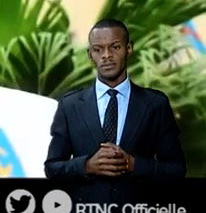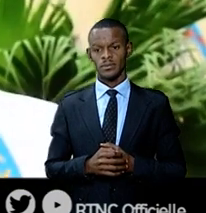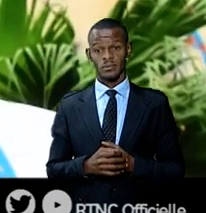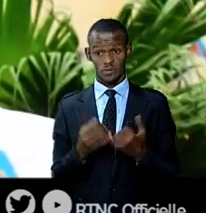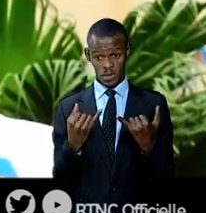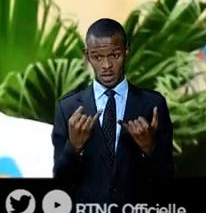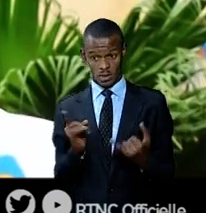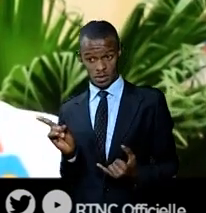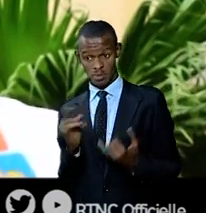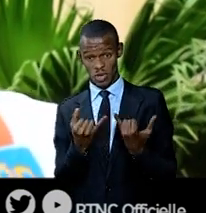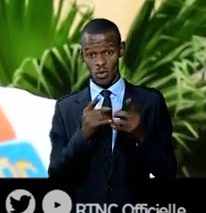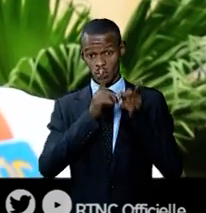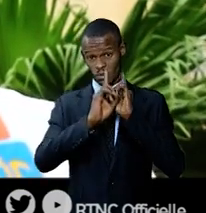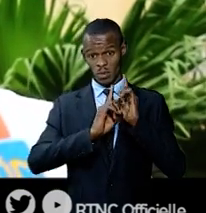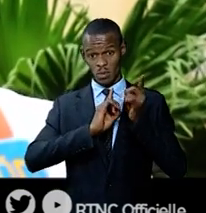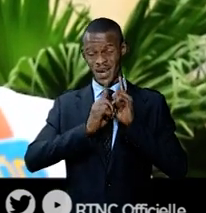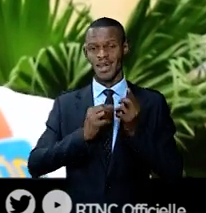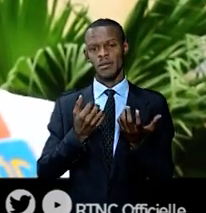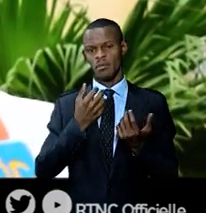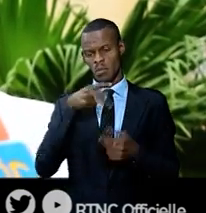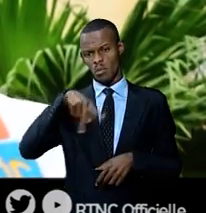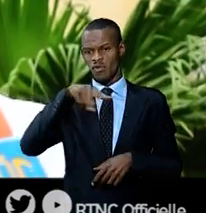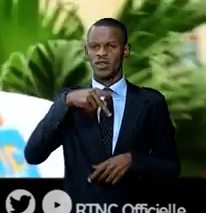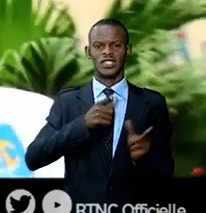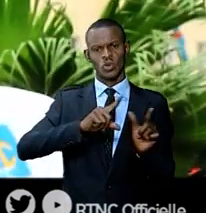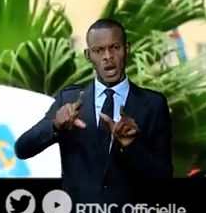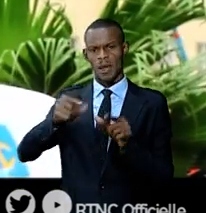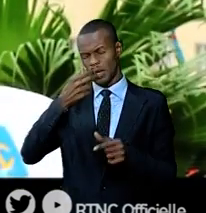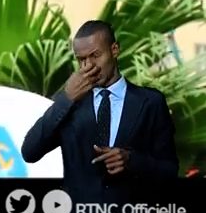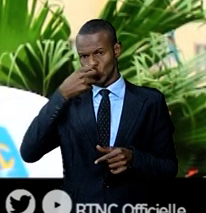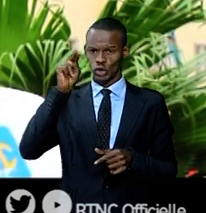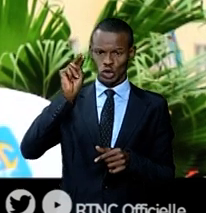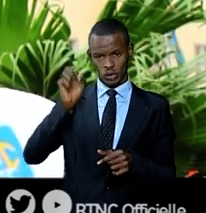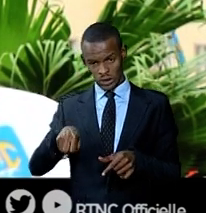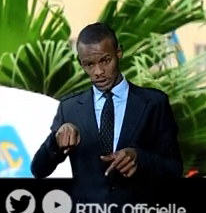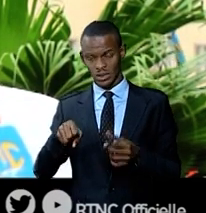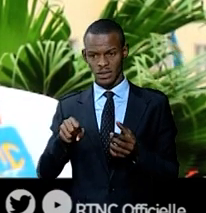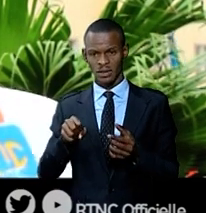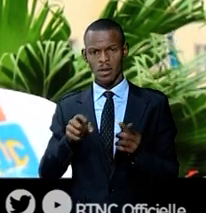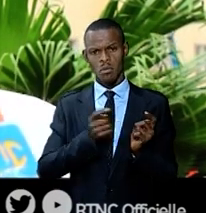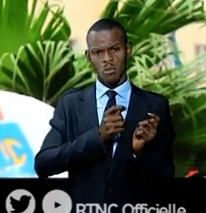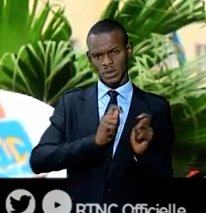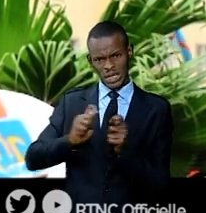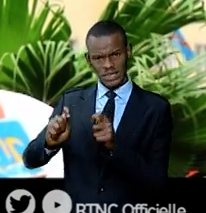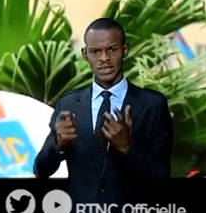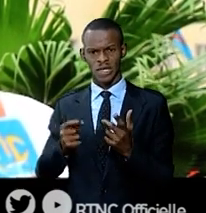la province du Nord Kivu, Nord-Sud Kivu, la province de Tanganyika, la province du Congo central